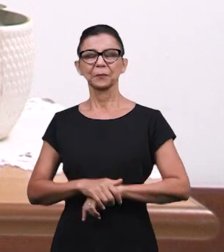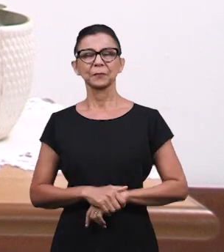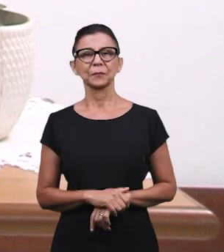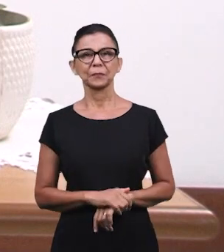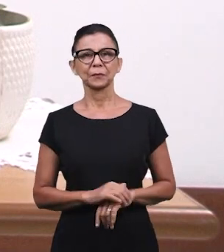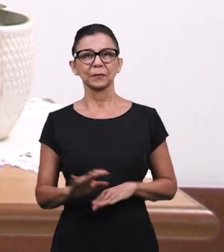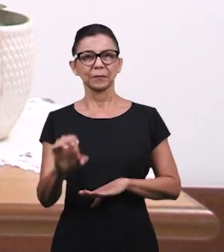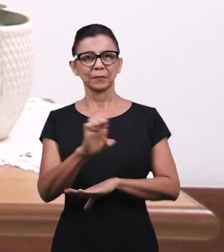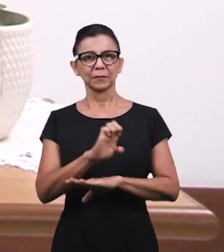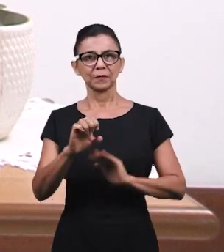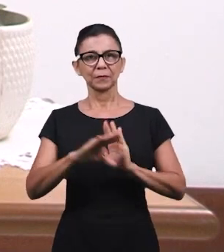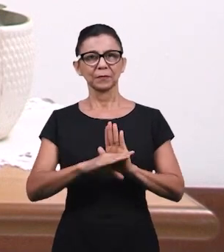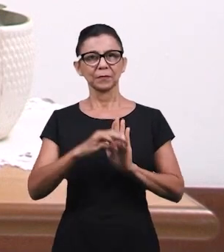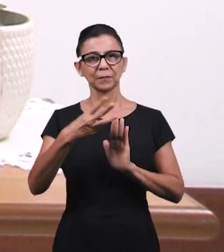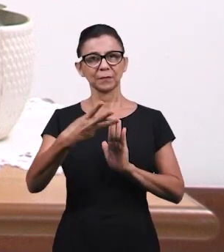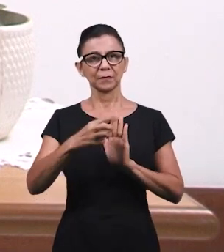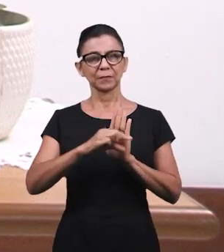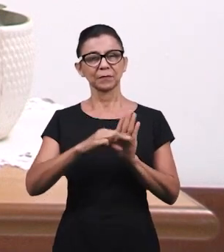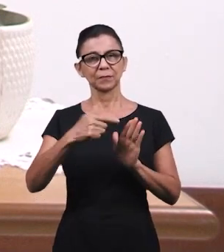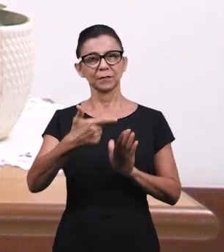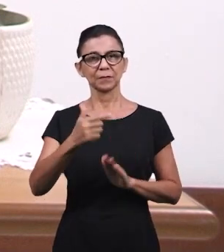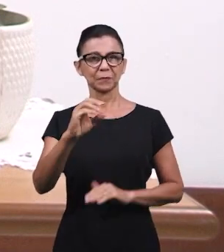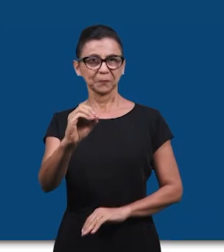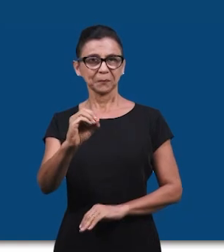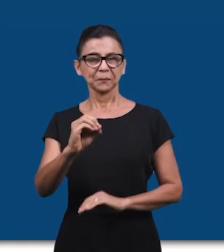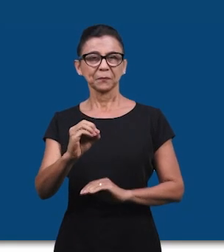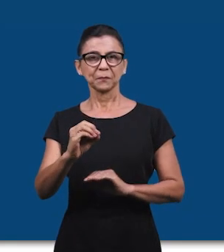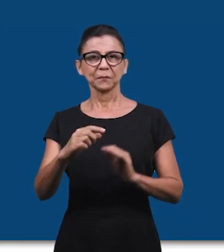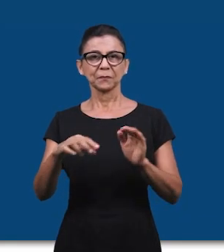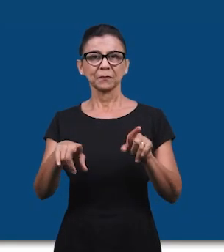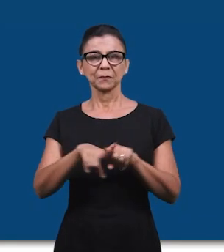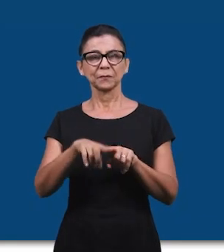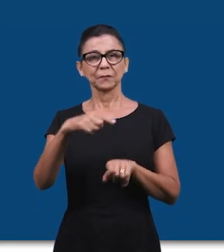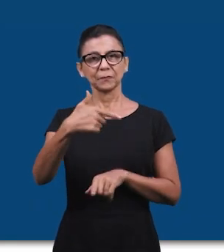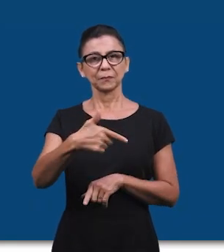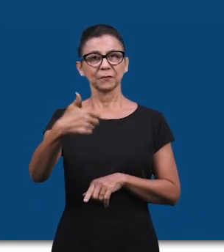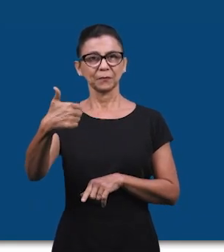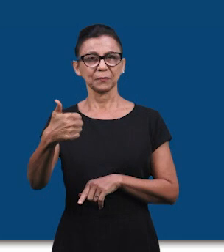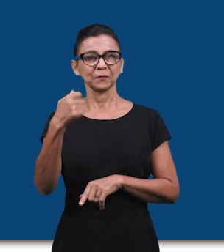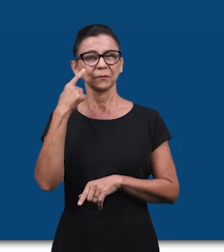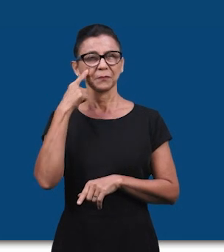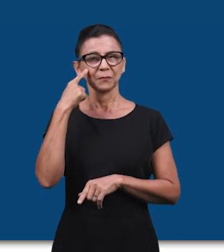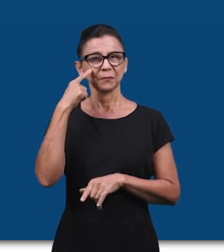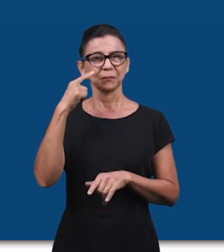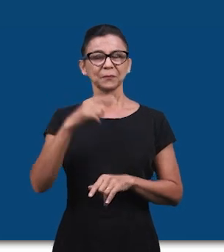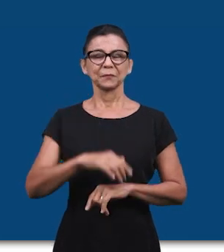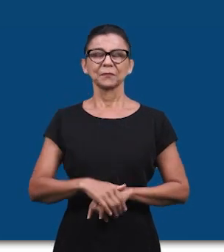экране. Послание к Ефесянам, 3 глава, стихи